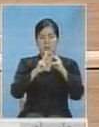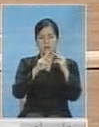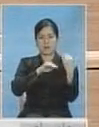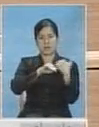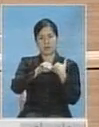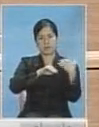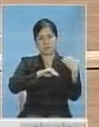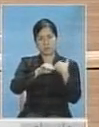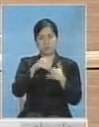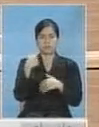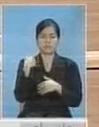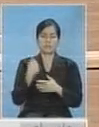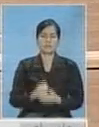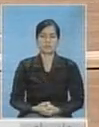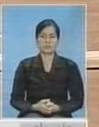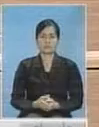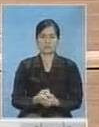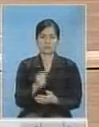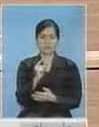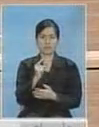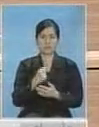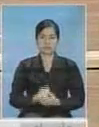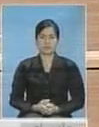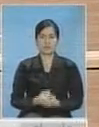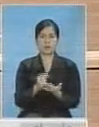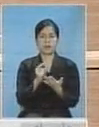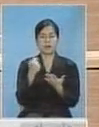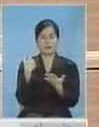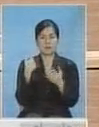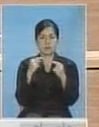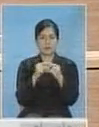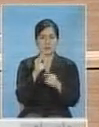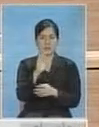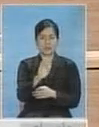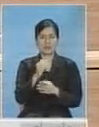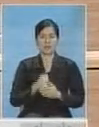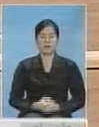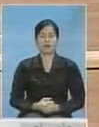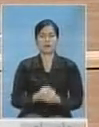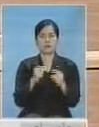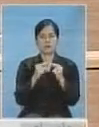ครับ 5% เพราะว่าการสร้างหรือว่าการดำเนินการของทางกระทรวงนั้นไม่ตรงจุดที่